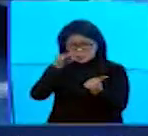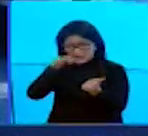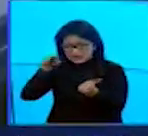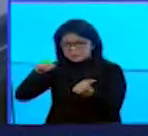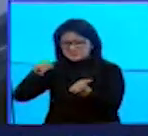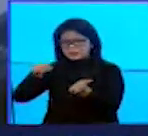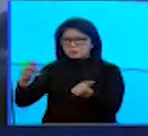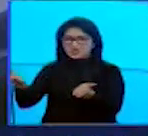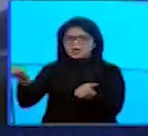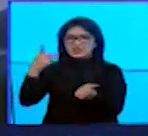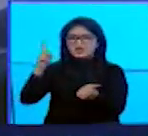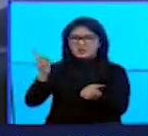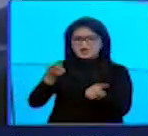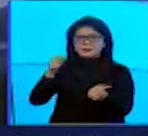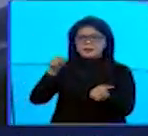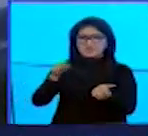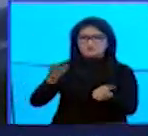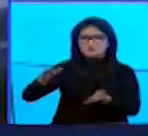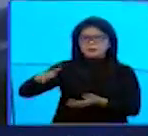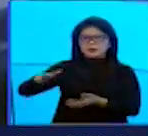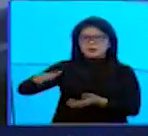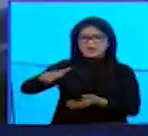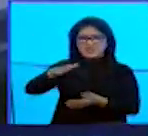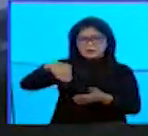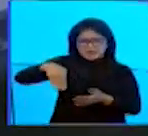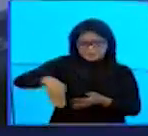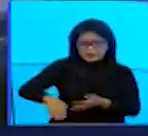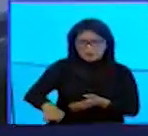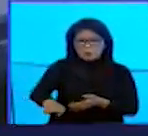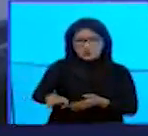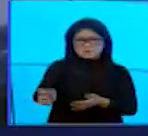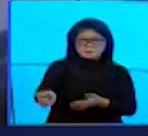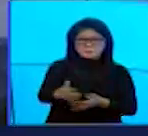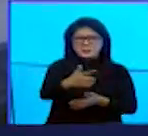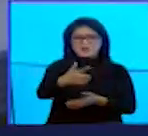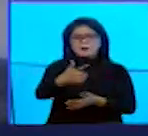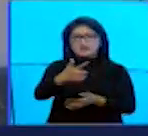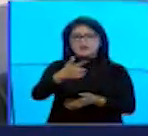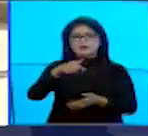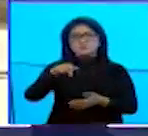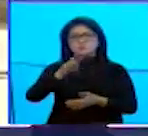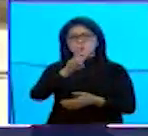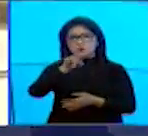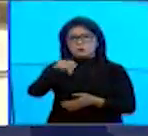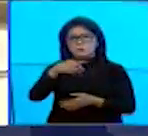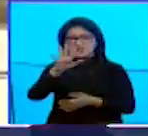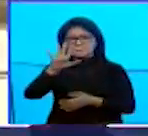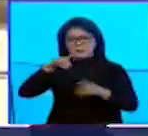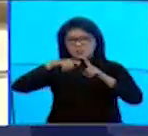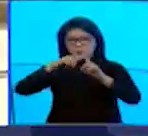pergerakan di bawah air dengan kecepatan Hai tetap dengan kecepatan dua setengah not